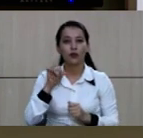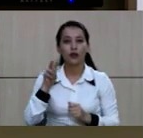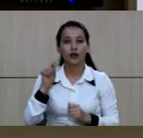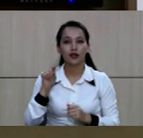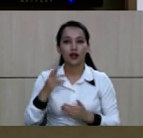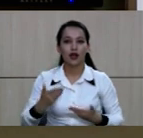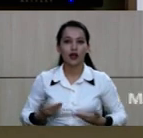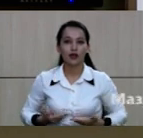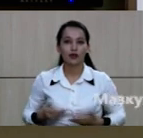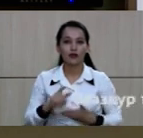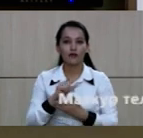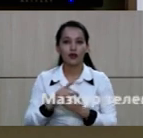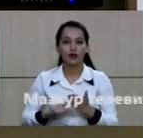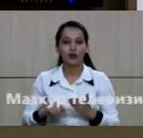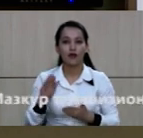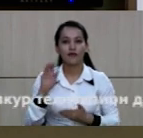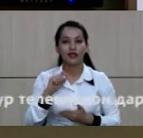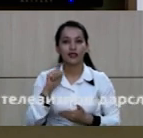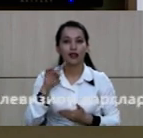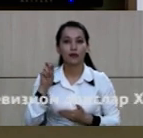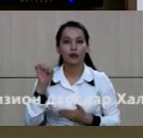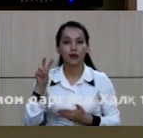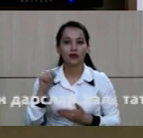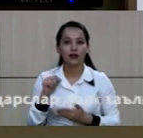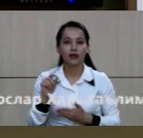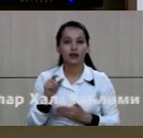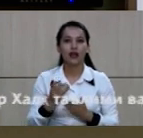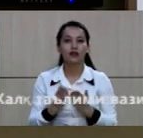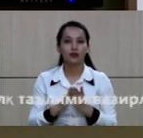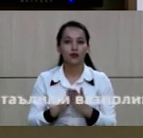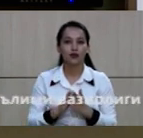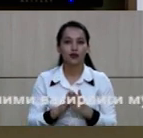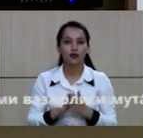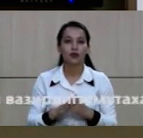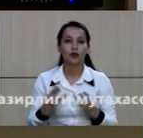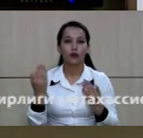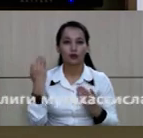hayoti ijodi hamda Zarbul masal asar yuzasidan o'tilganlarni takrorlaymiz.